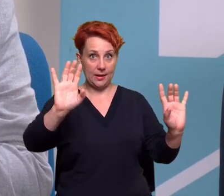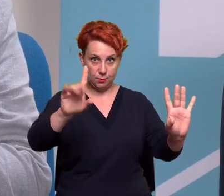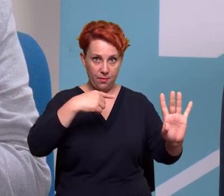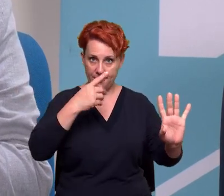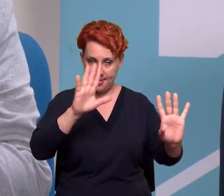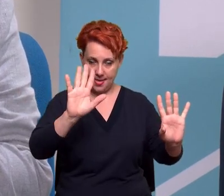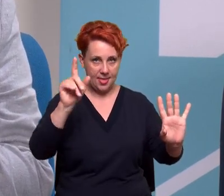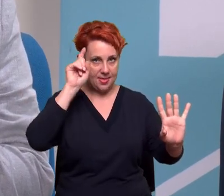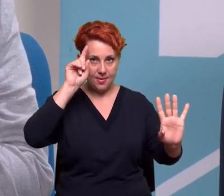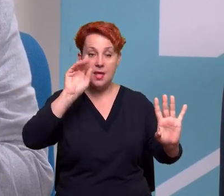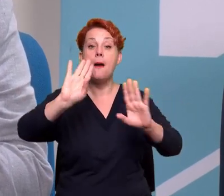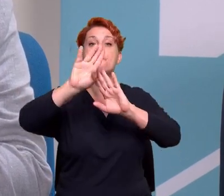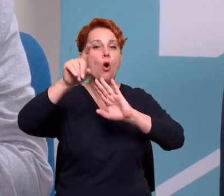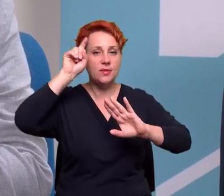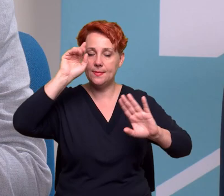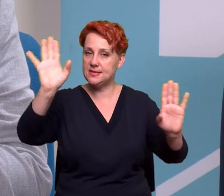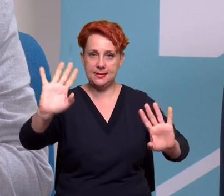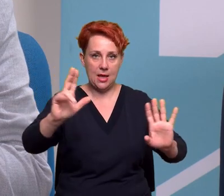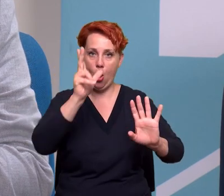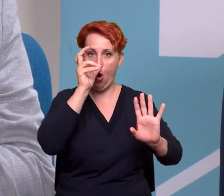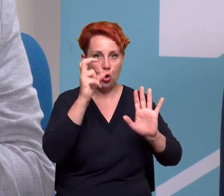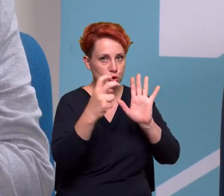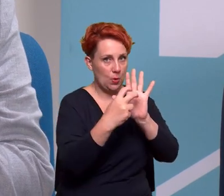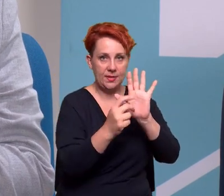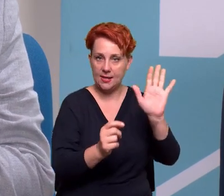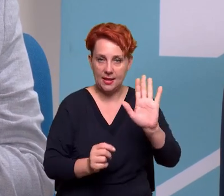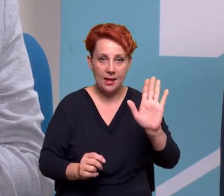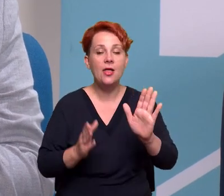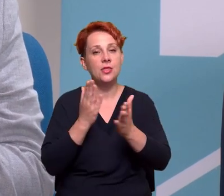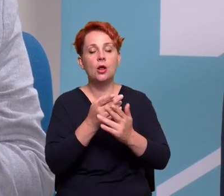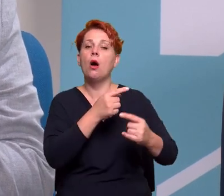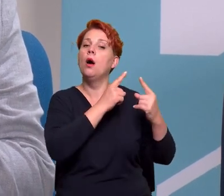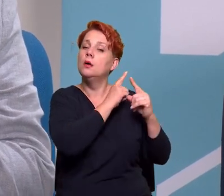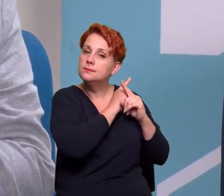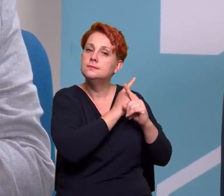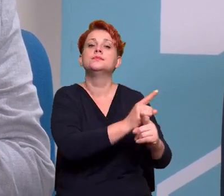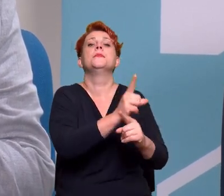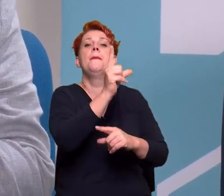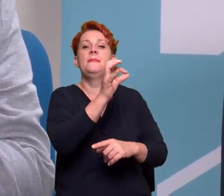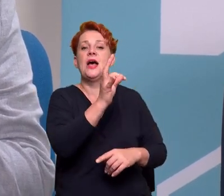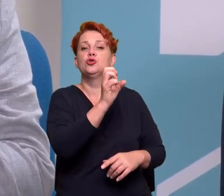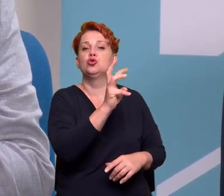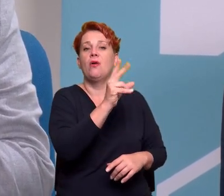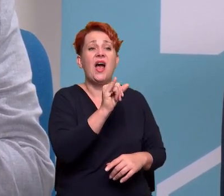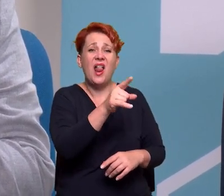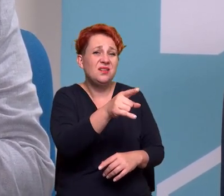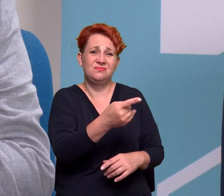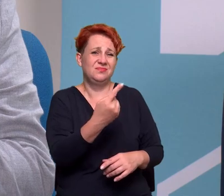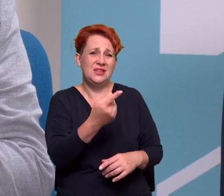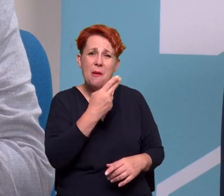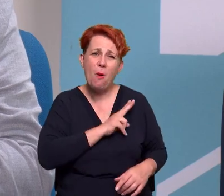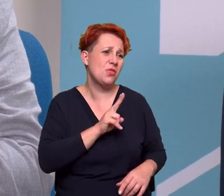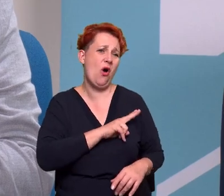zastrzegam, nie jest niemiecki. To nie jest po niemiecki orzeł, prawda? Tylko absolutnie piastowski. Ale ten piastowski nie podobał się, nie wyglądał tak